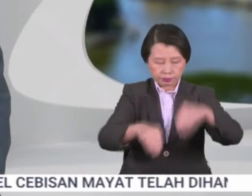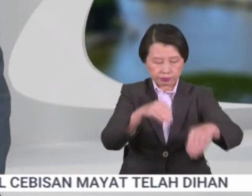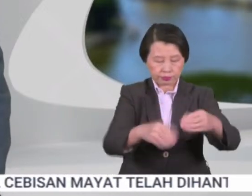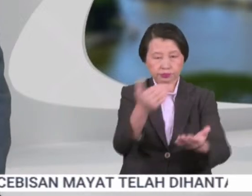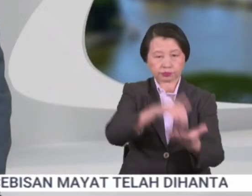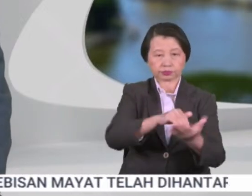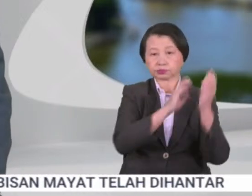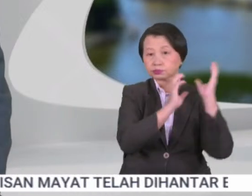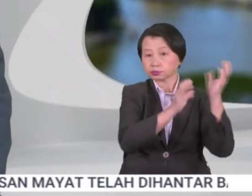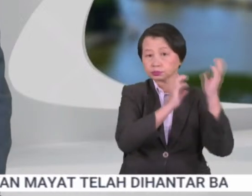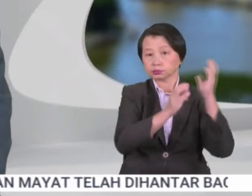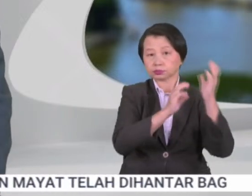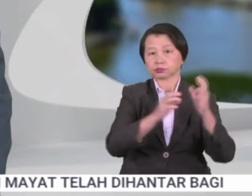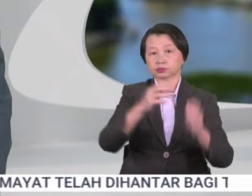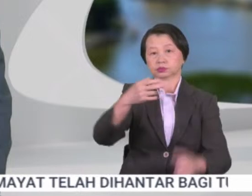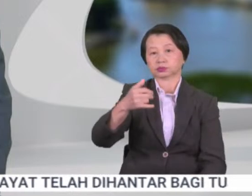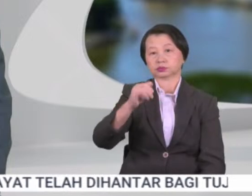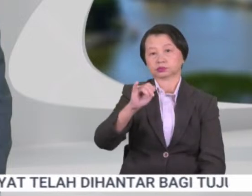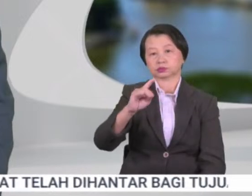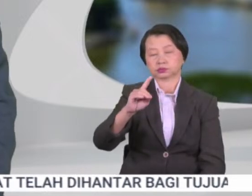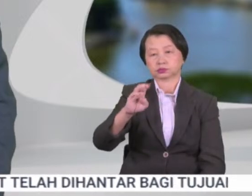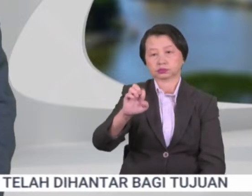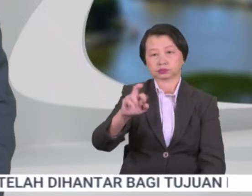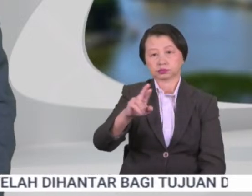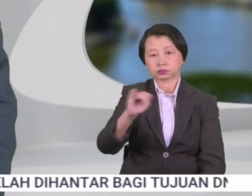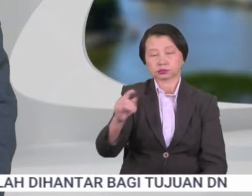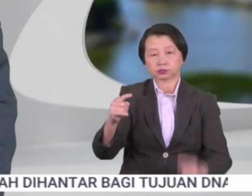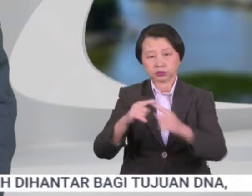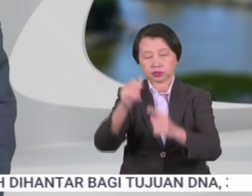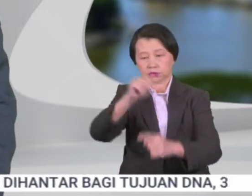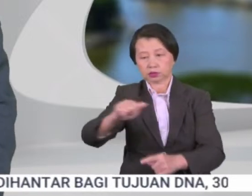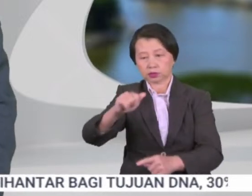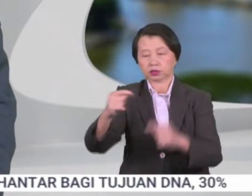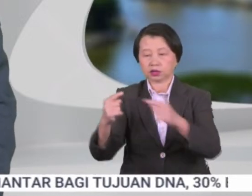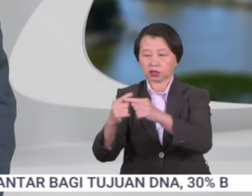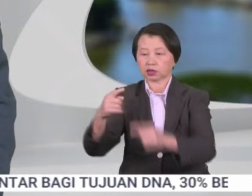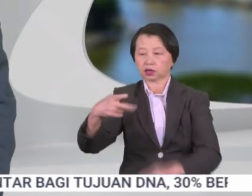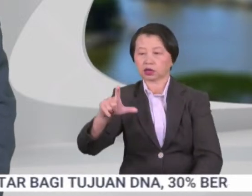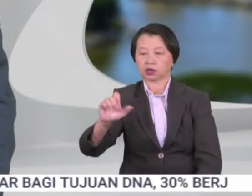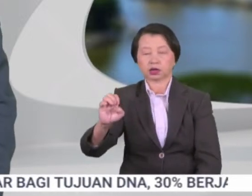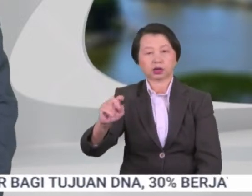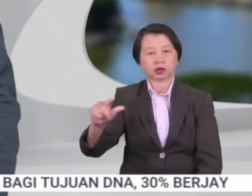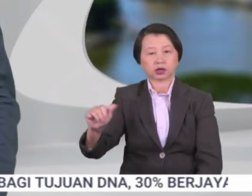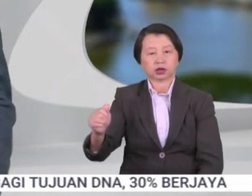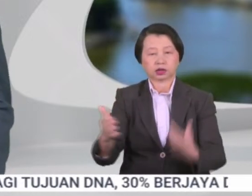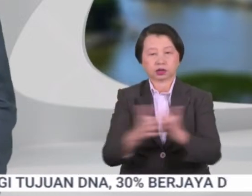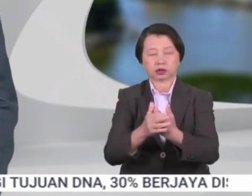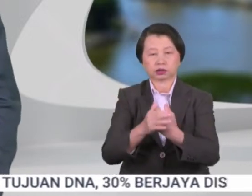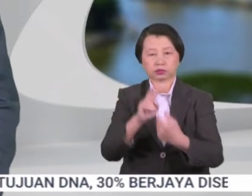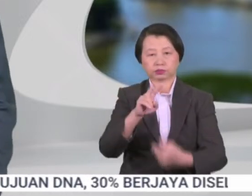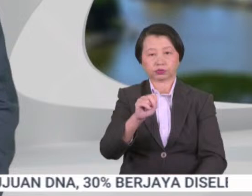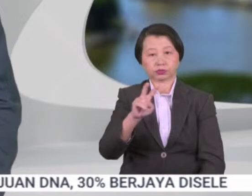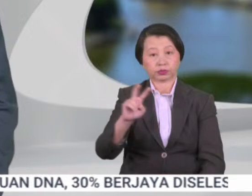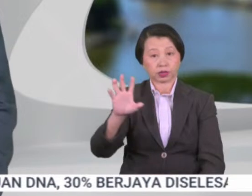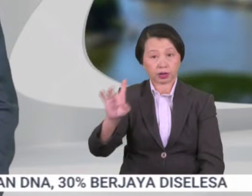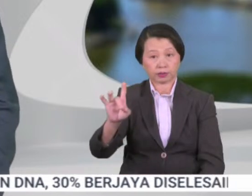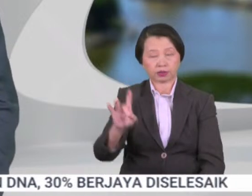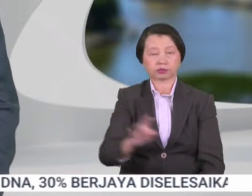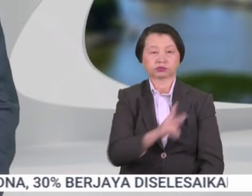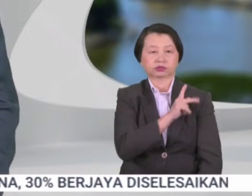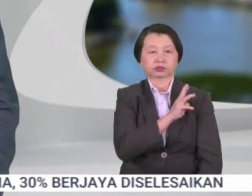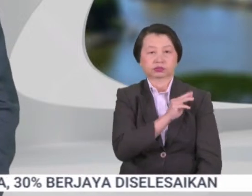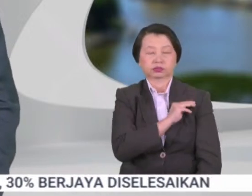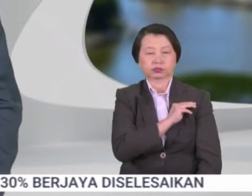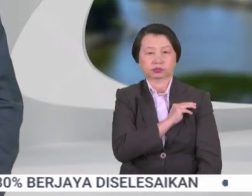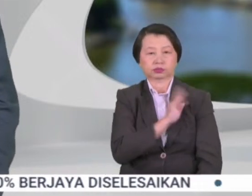semula kelapa spesies hiybrid di kawasan asar Jaya hingga ke Lingga di jadual pada 2028 Premier dat partinggi Tan Sri